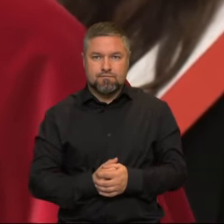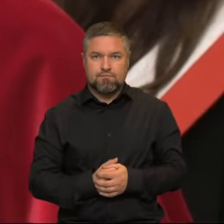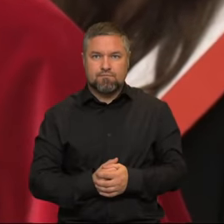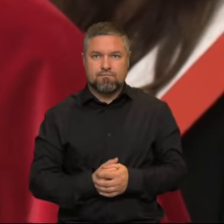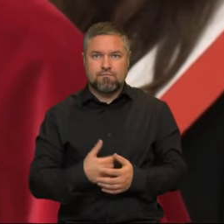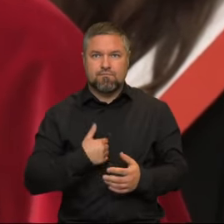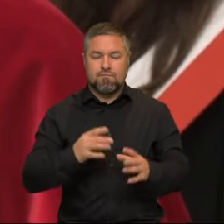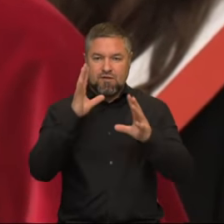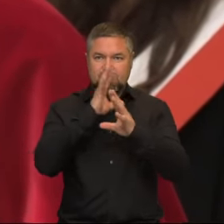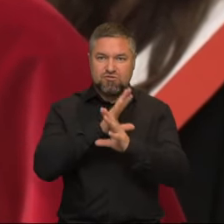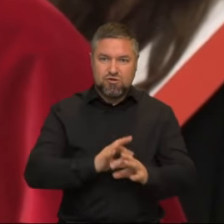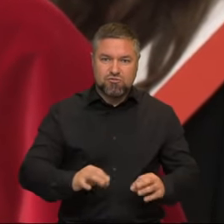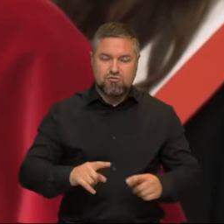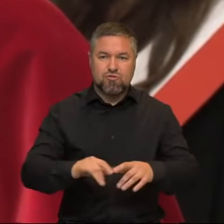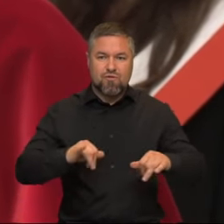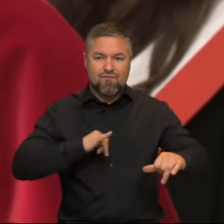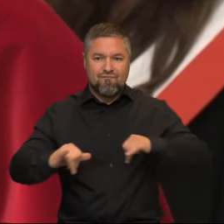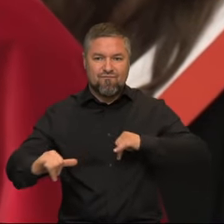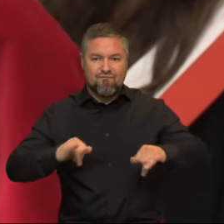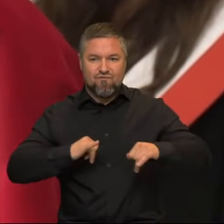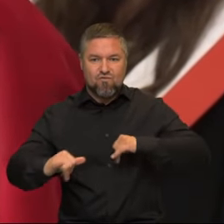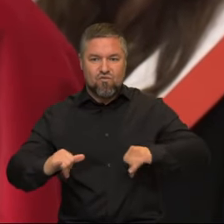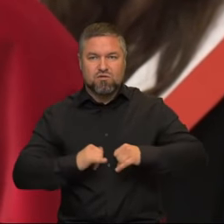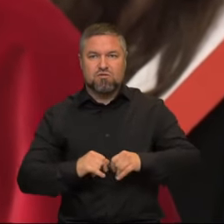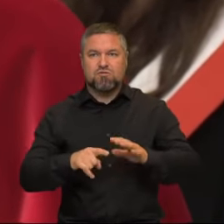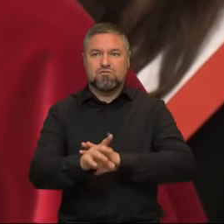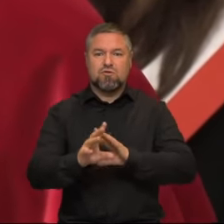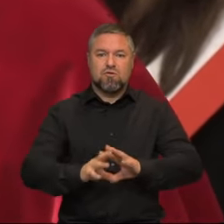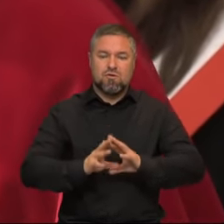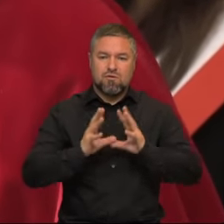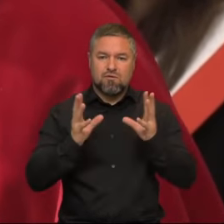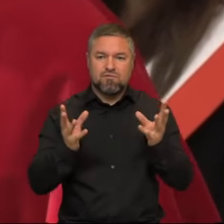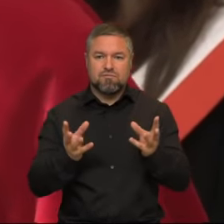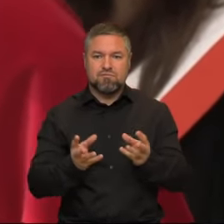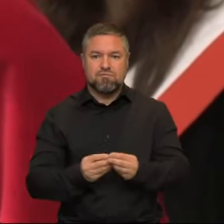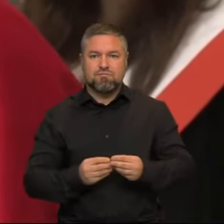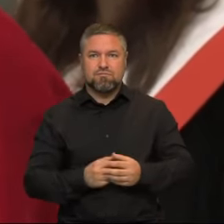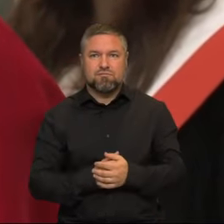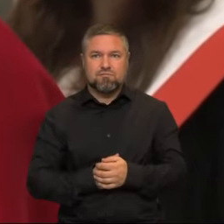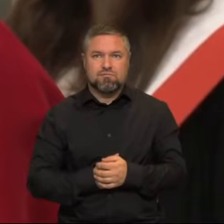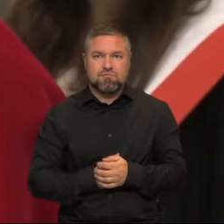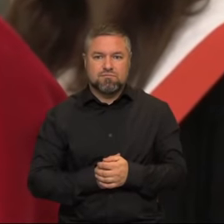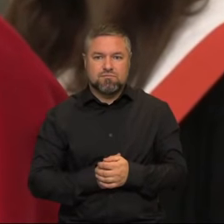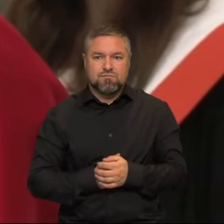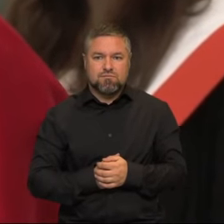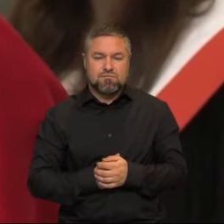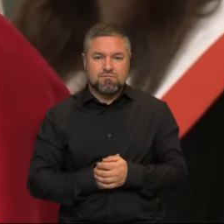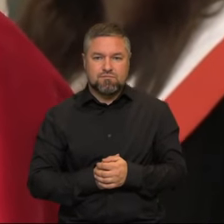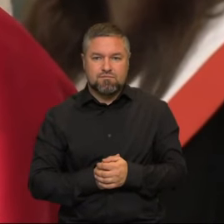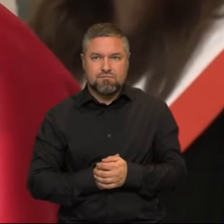odnosić się z szacunkiem do władz uczelni i wszystkich członków jej społeczności,